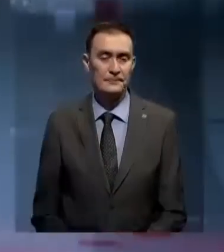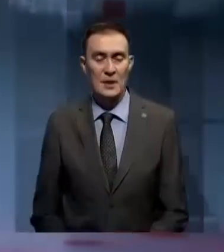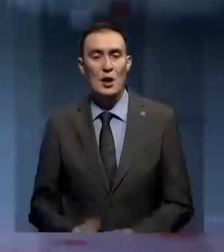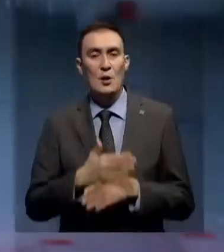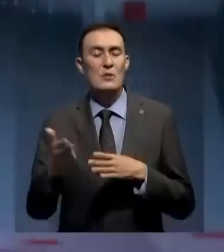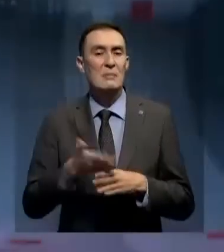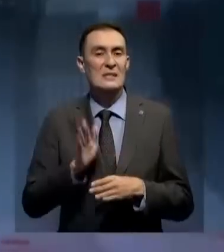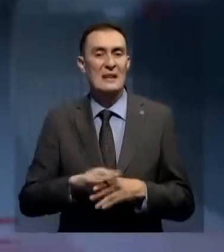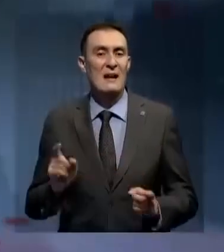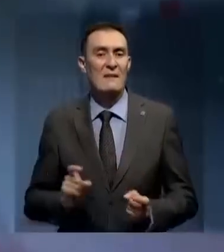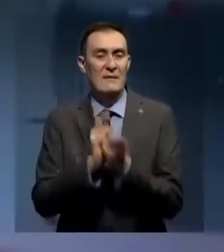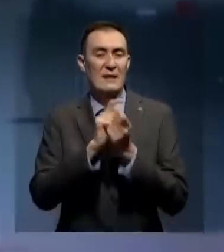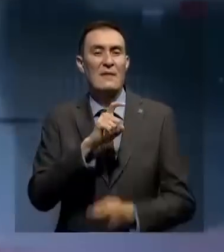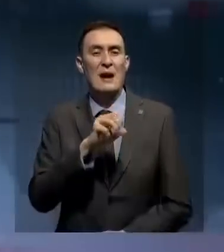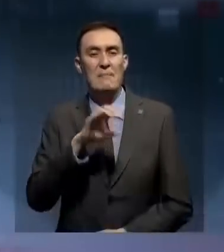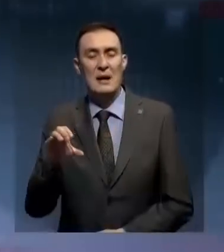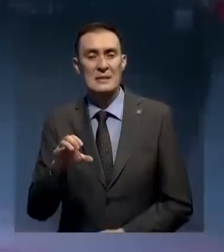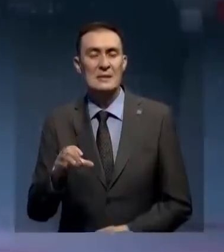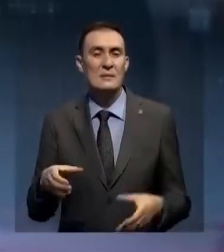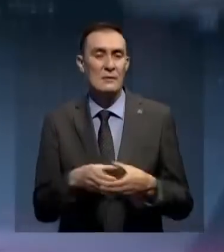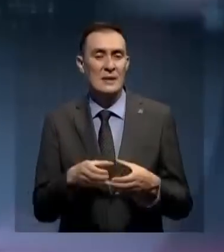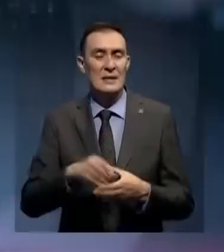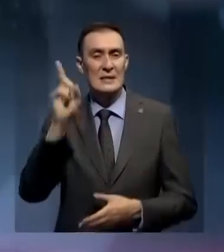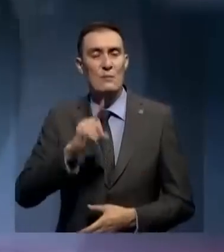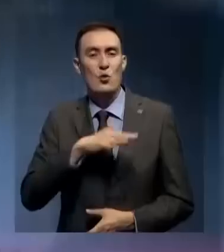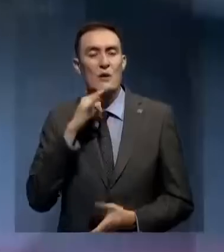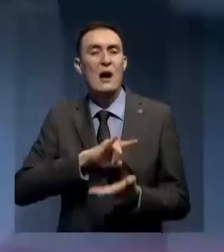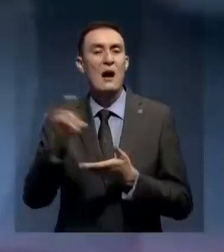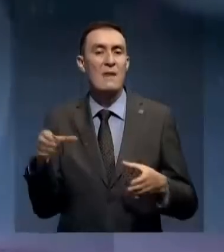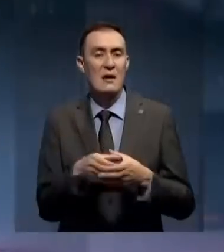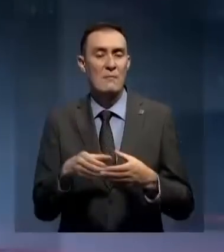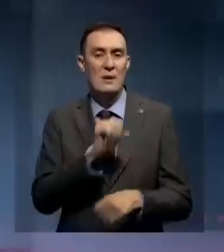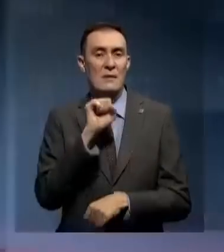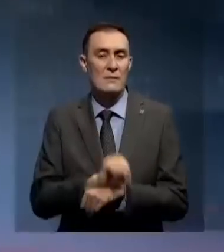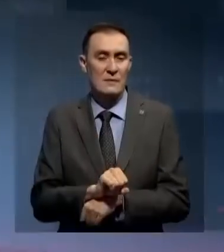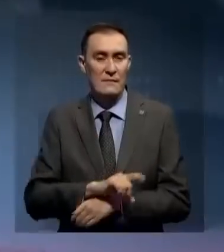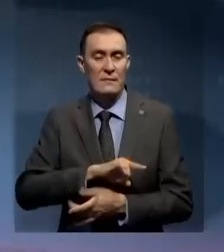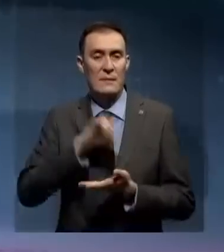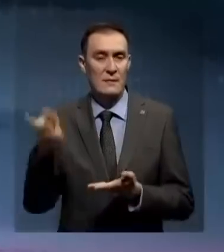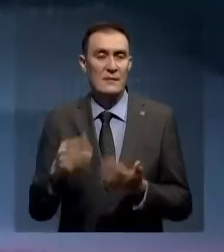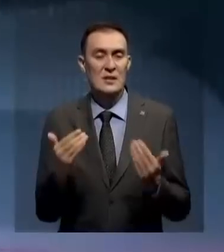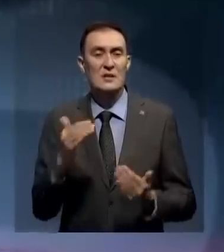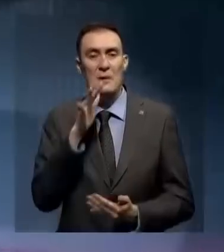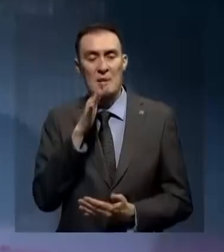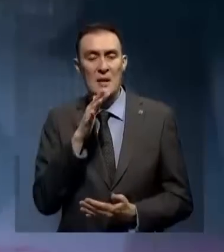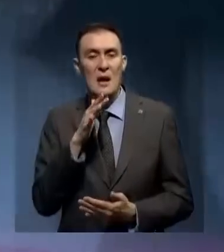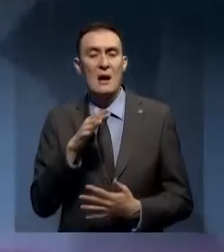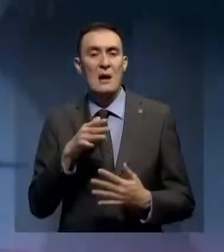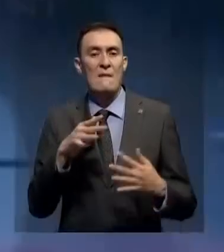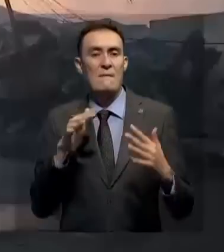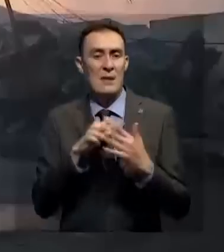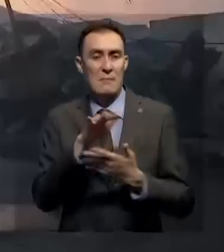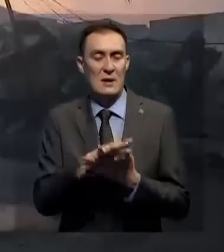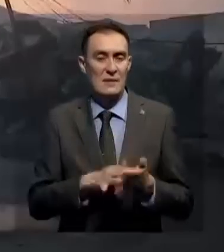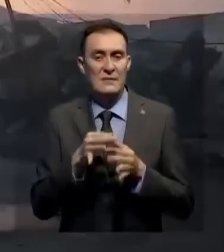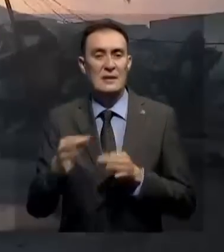После обострения конфликта между Хамасом и Израилем многие авиаперевозчики отменяют рейсы в Тель-Авив. В настоящий момент обстрелы